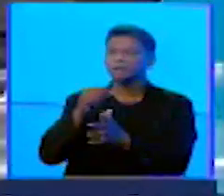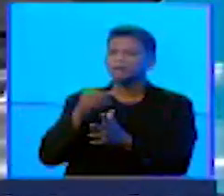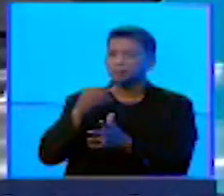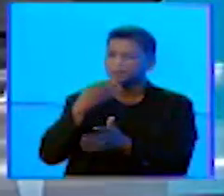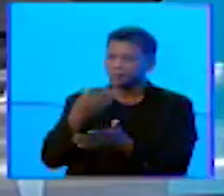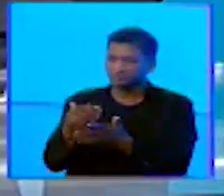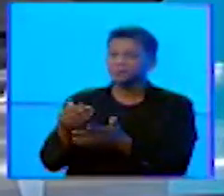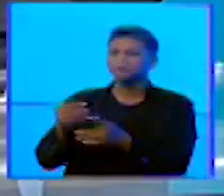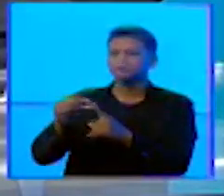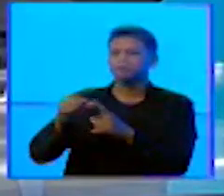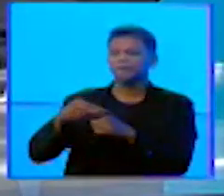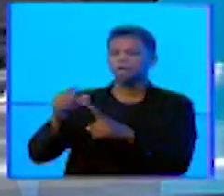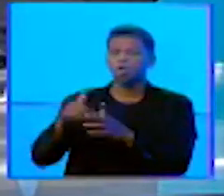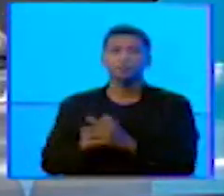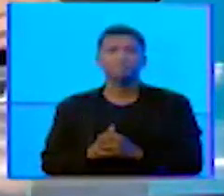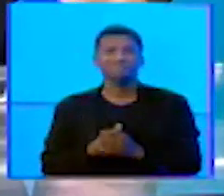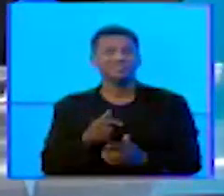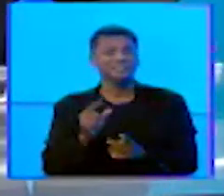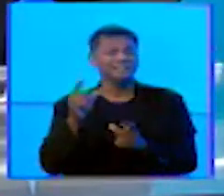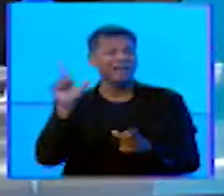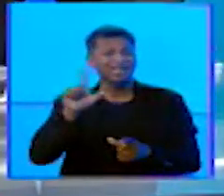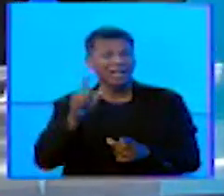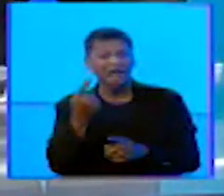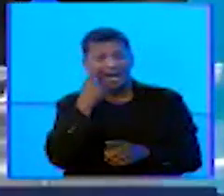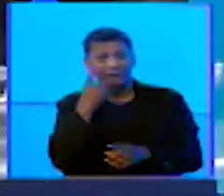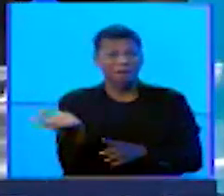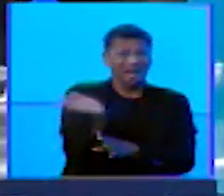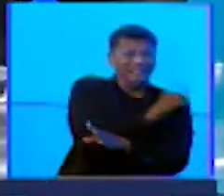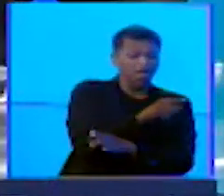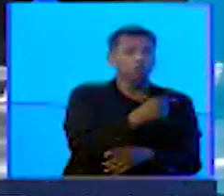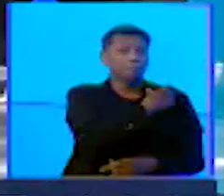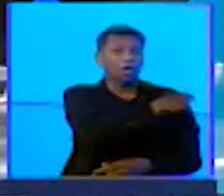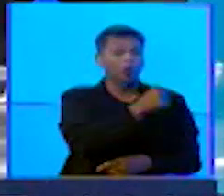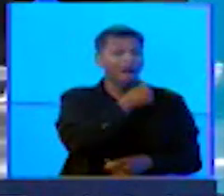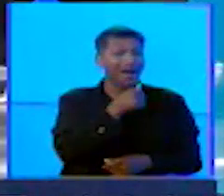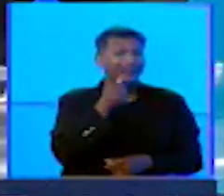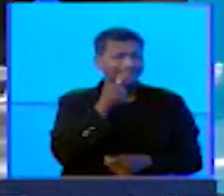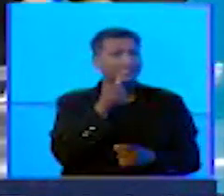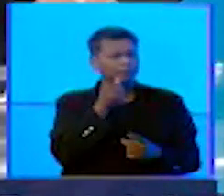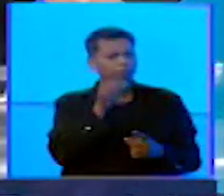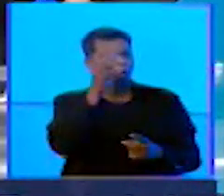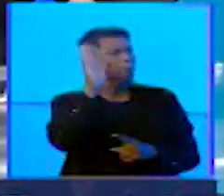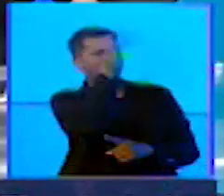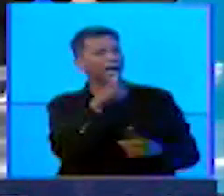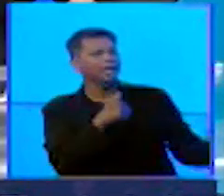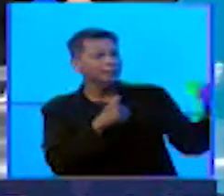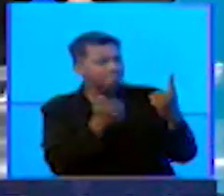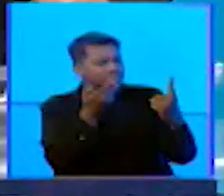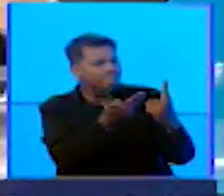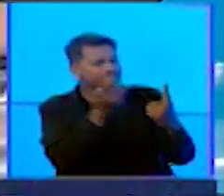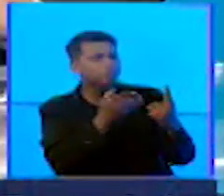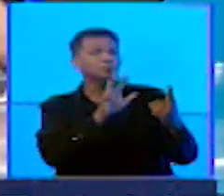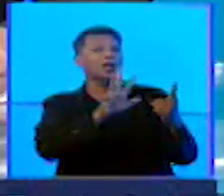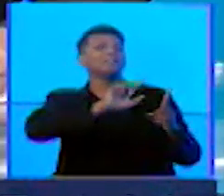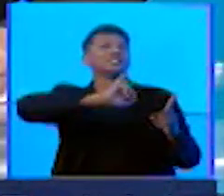Ya, pemirsa, Selasa kemarin seperti yang informasikan tadi, Gubernur DKI Jakarta Anies Baswedan diperiksa Polda Metro Jaya selama 9 jam